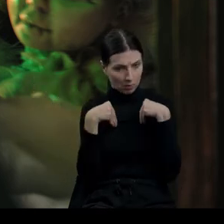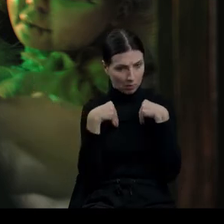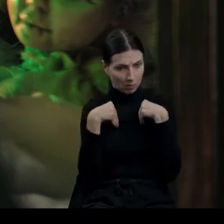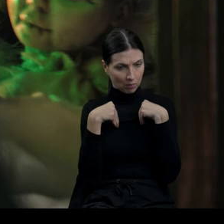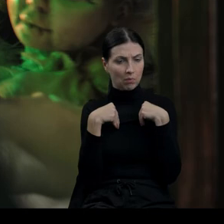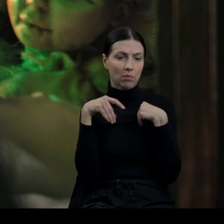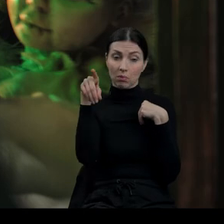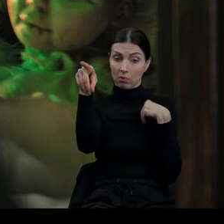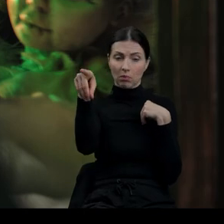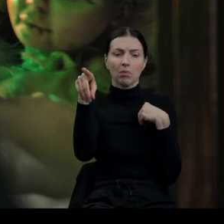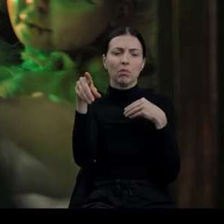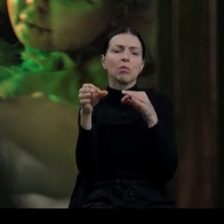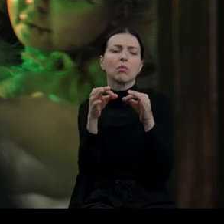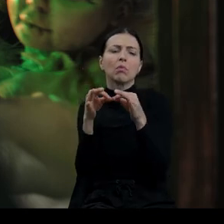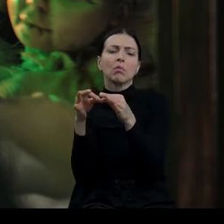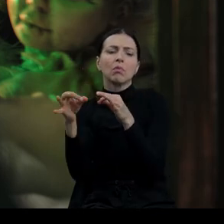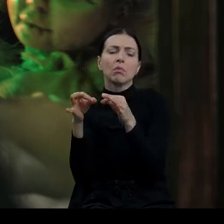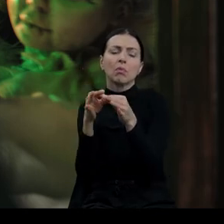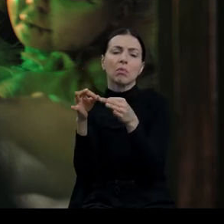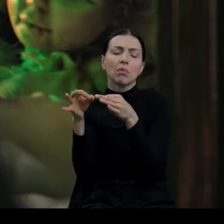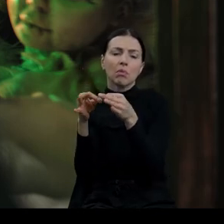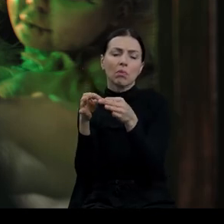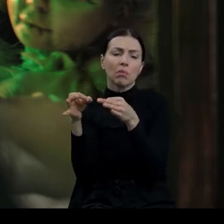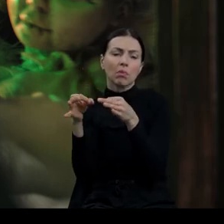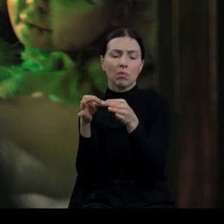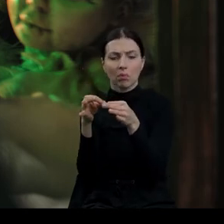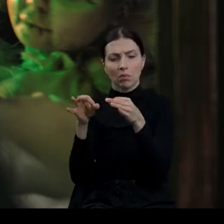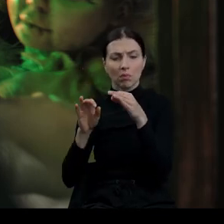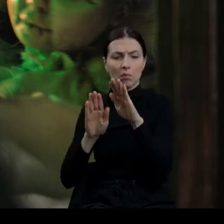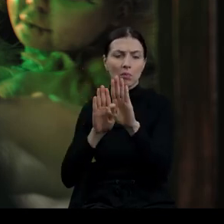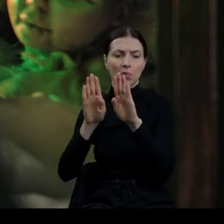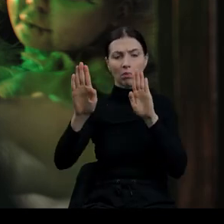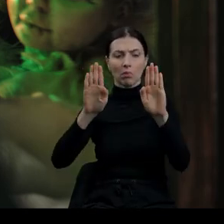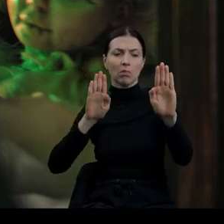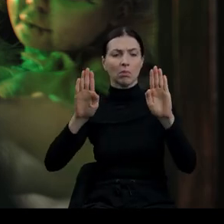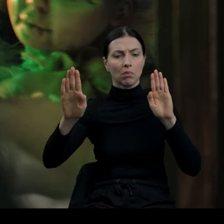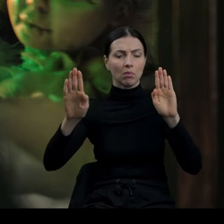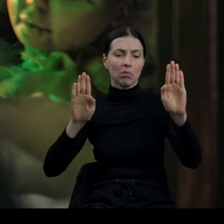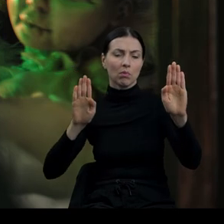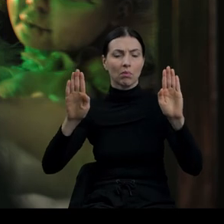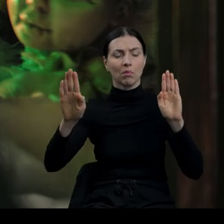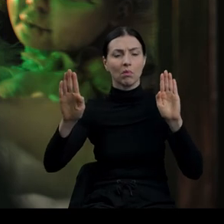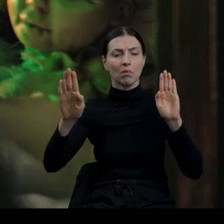przychodzą? I mają takie jakby rodzaj muzealnego obejrzenia